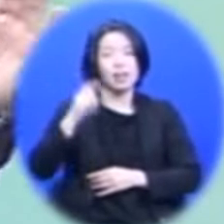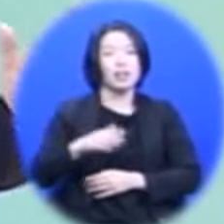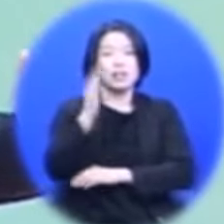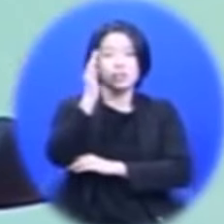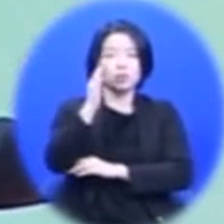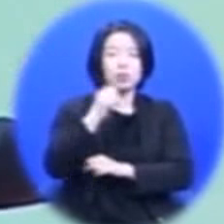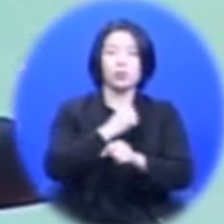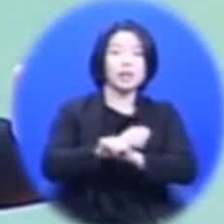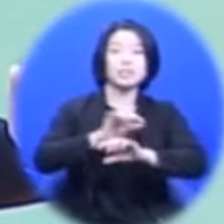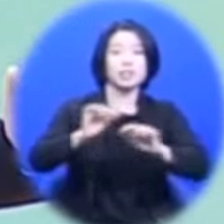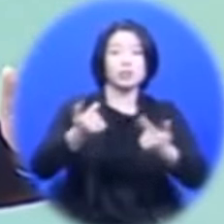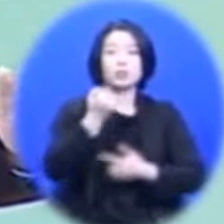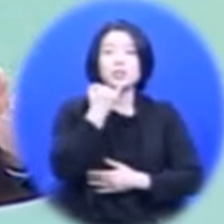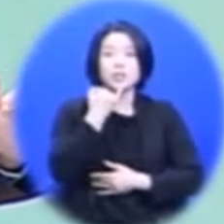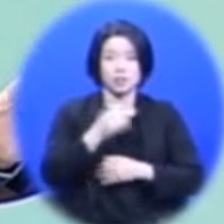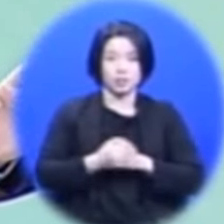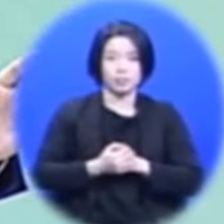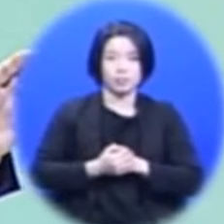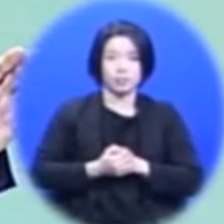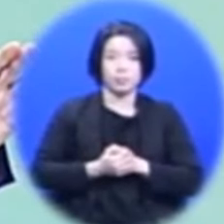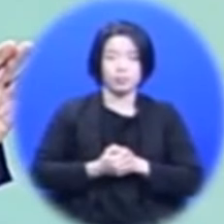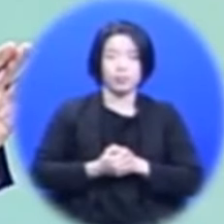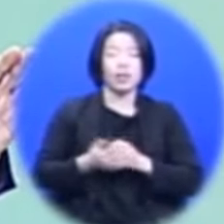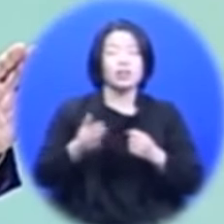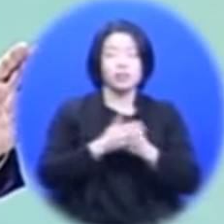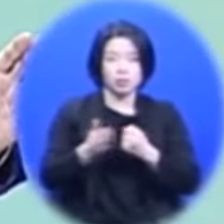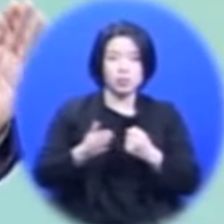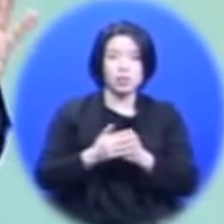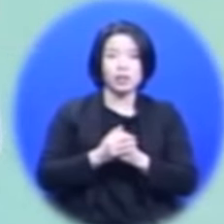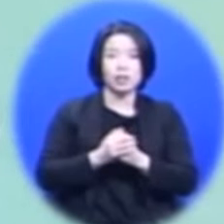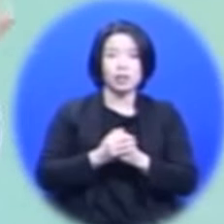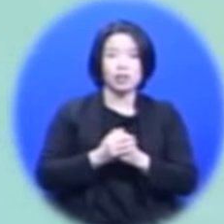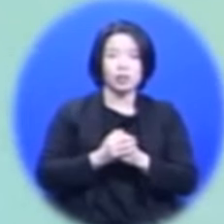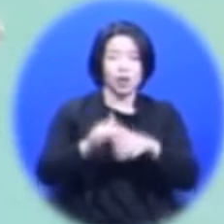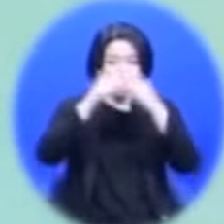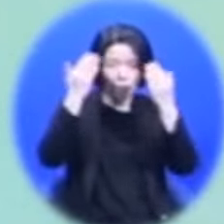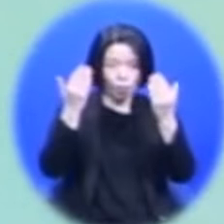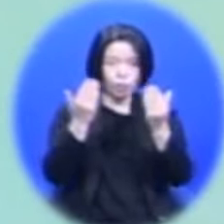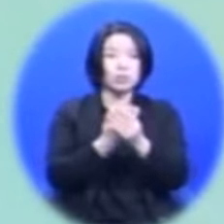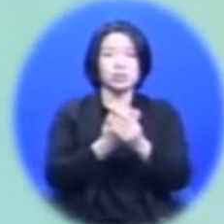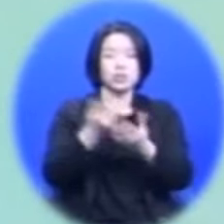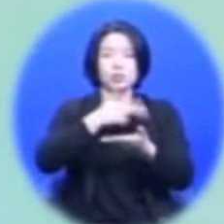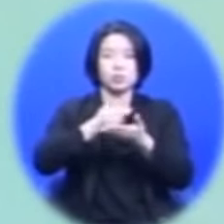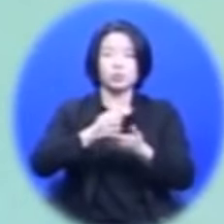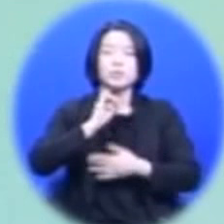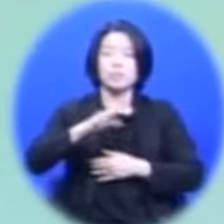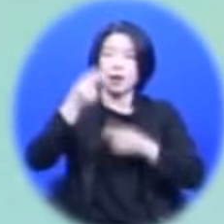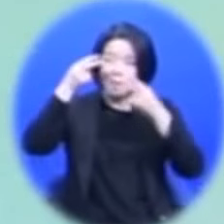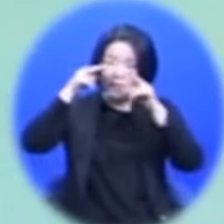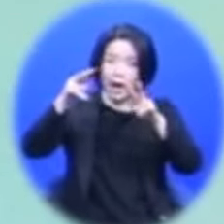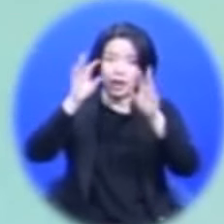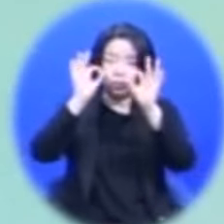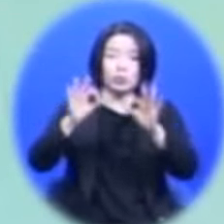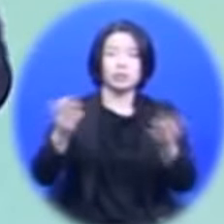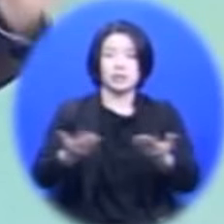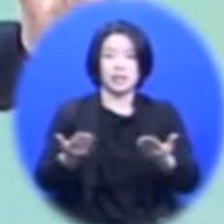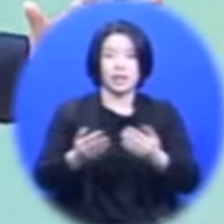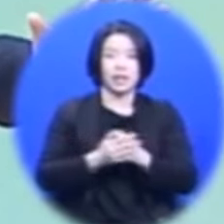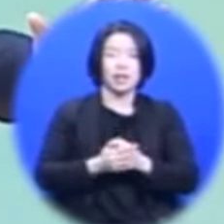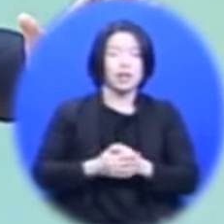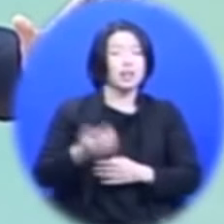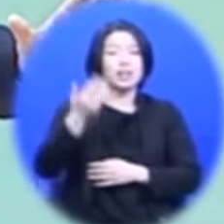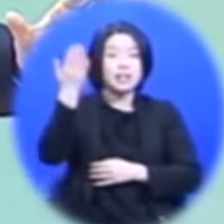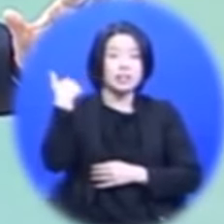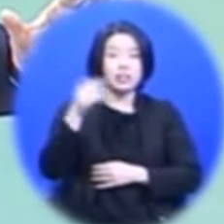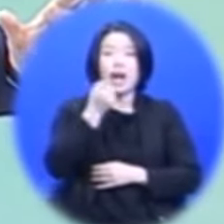설교도 안 해도 돼요. 그러니 온전히 주님만 바라보는데 전에는 한 달을